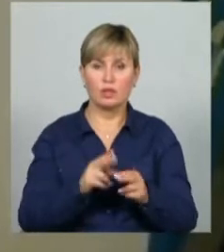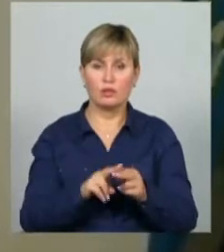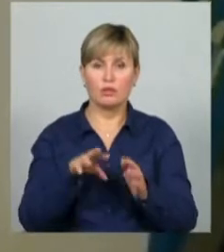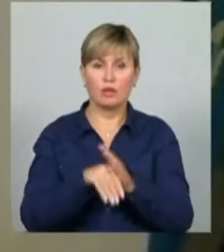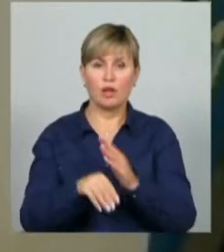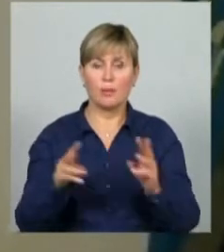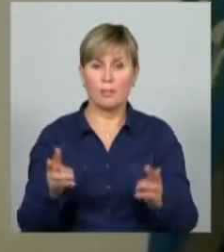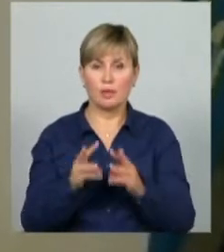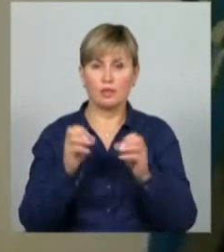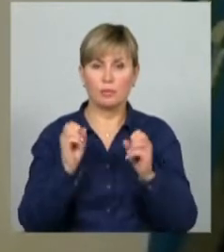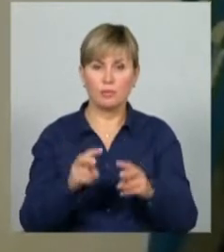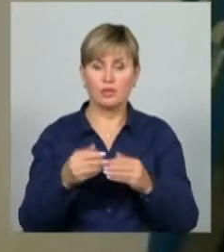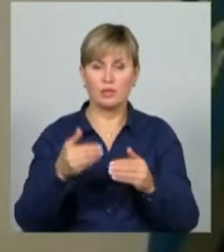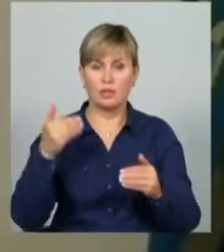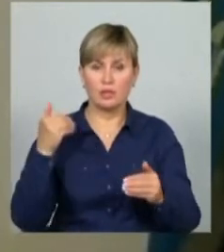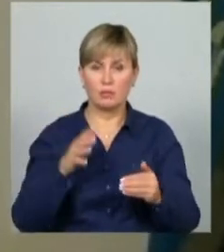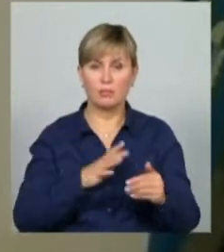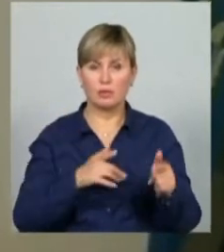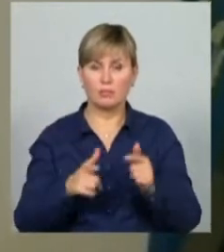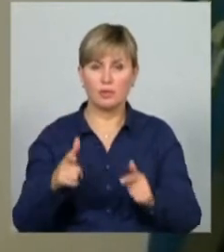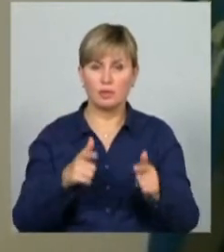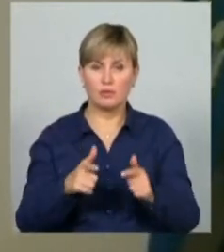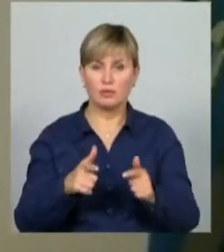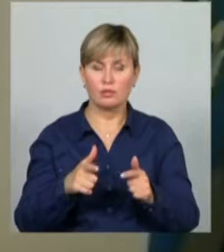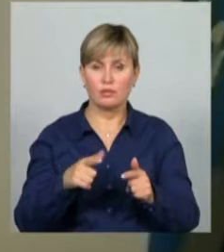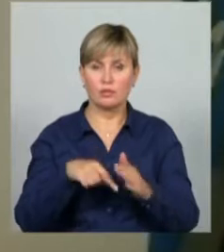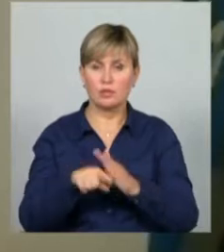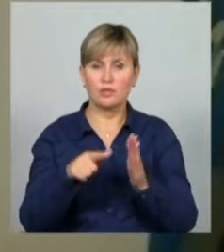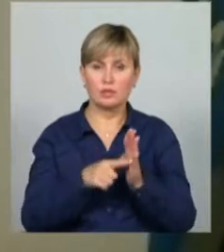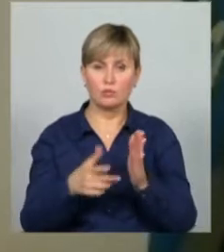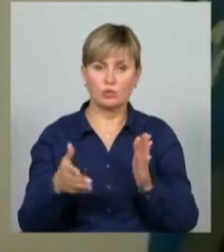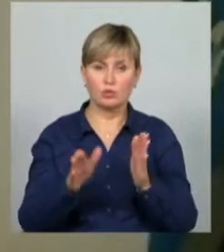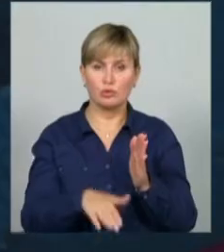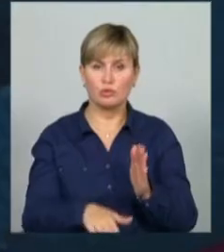рамках пожароопасного периода заранее был подготовлен, количество 7 единиц.